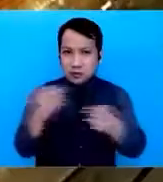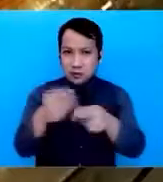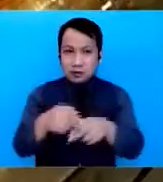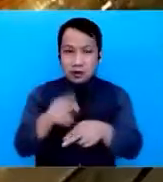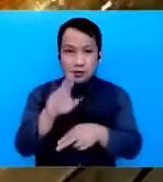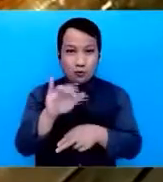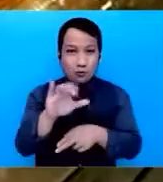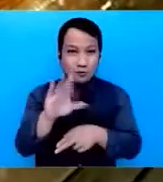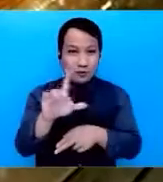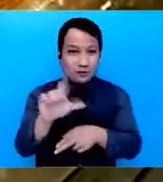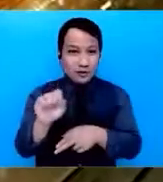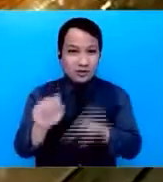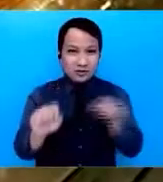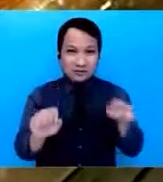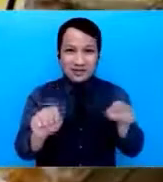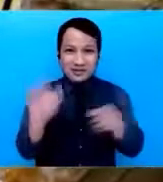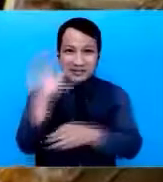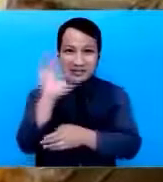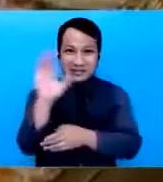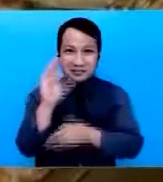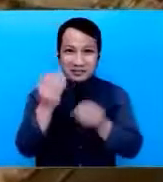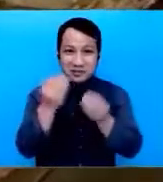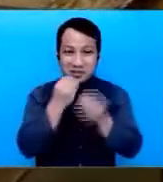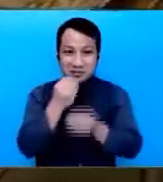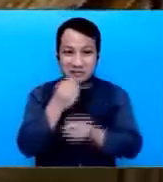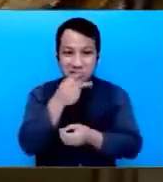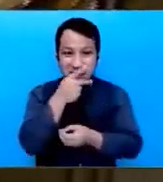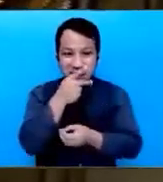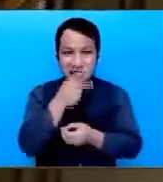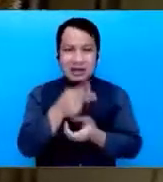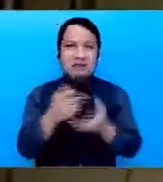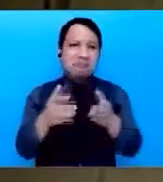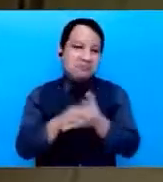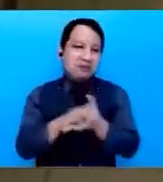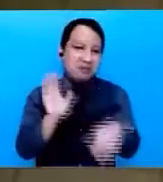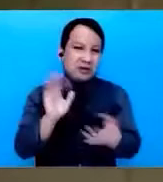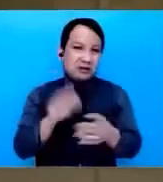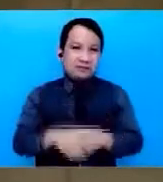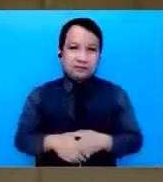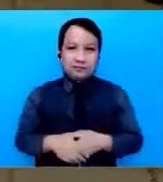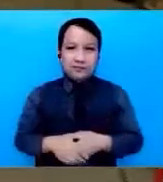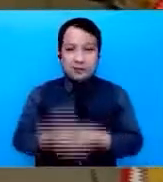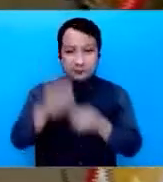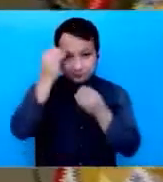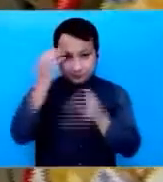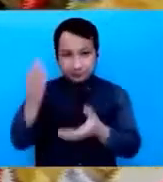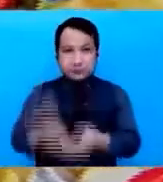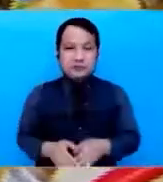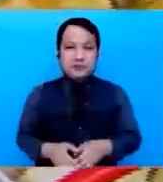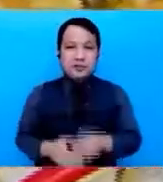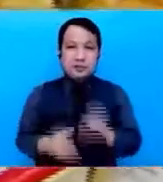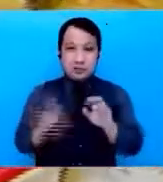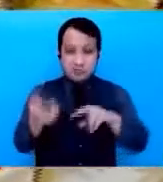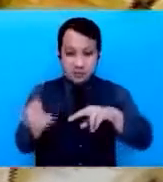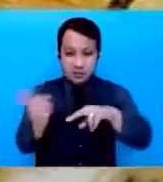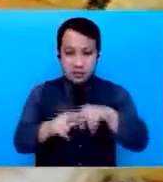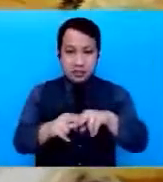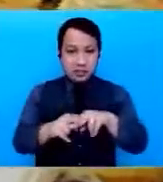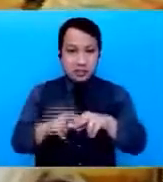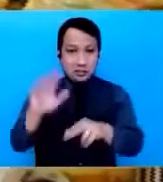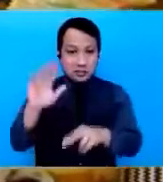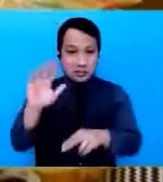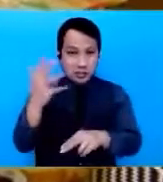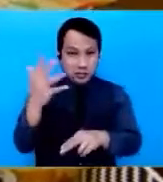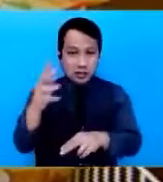Christmas handaan, damay din. Ang ilang tindahan ng leche flan, nag-abiso na ng 5 hanggang 20 pesos na taas presyo simula